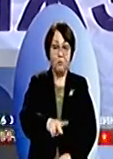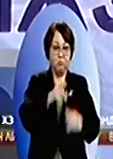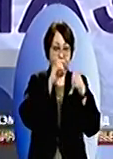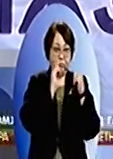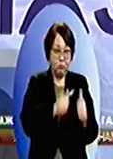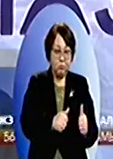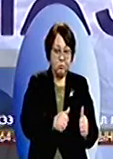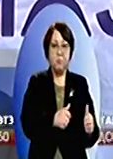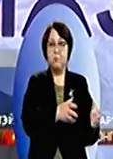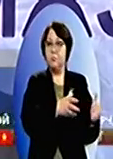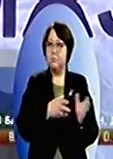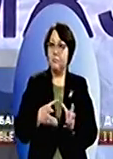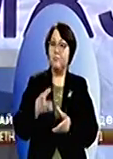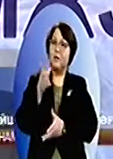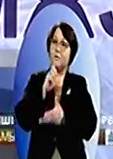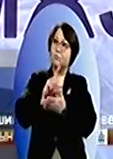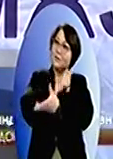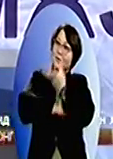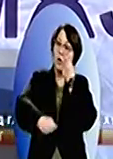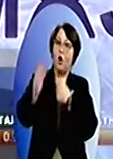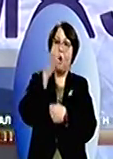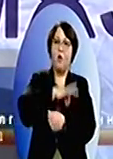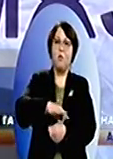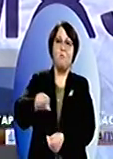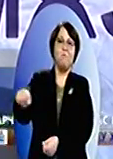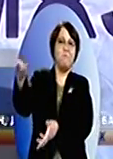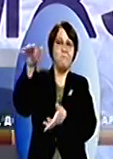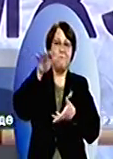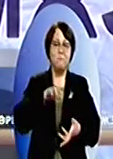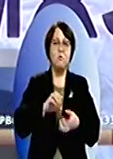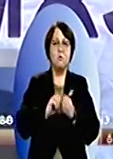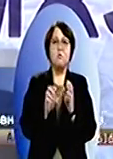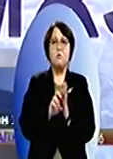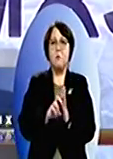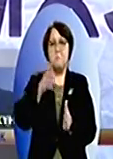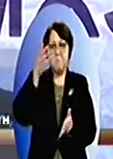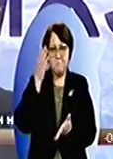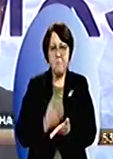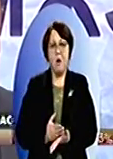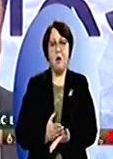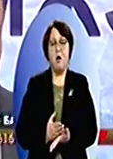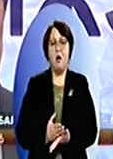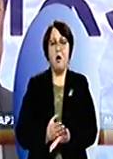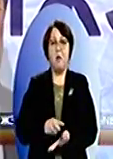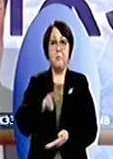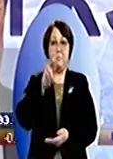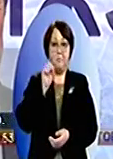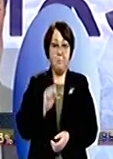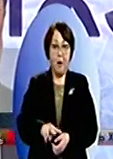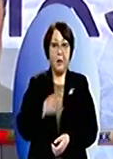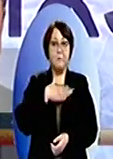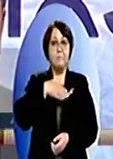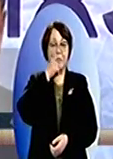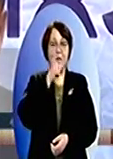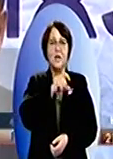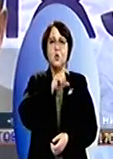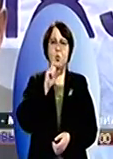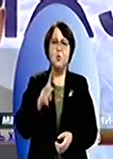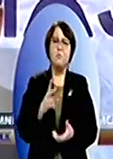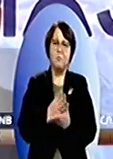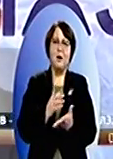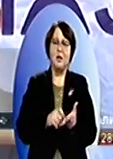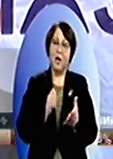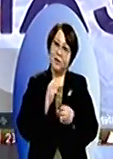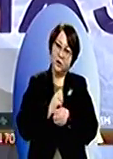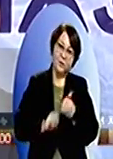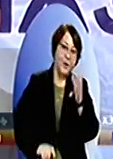одоо экспортоос олох ийм боломж нөхцөл үүсэнд байна. Тийм учраас мал эрүүлжүүлэх ажлыг бид нар аль биесээр эхлүүлж байна. Энэ ажил өнөөдөр